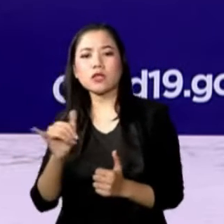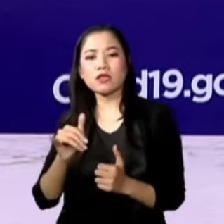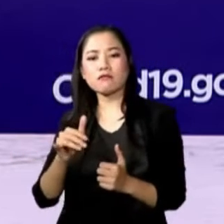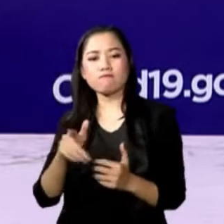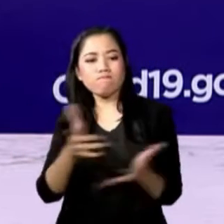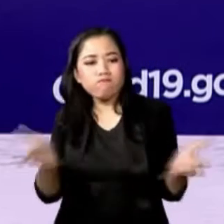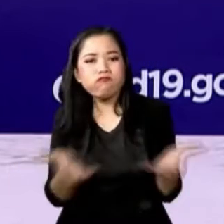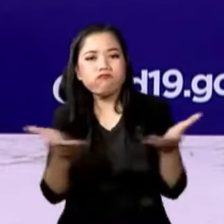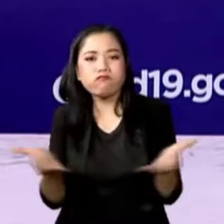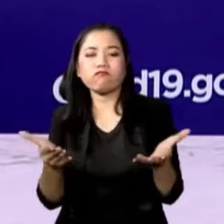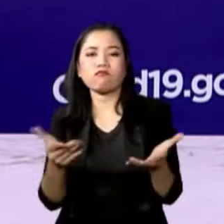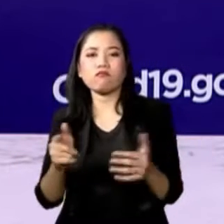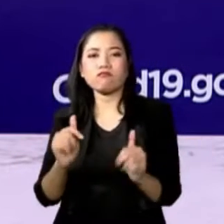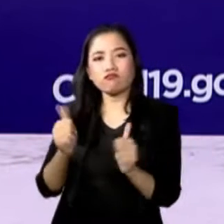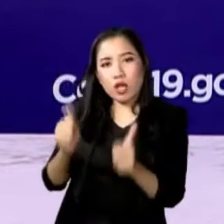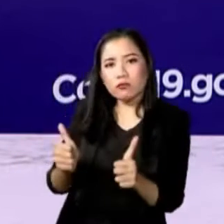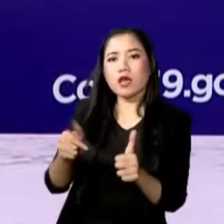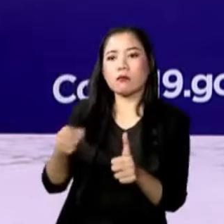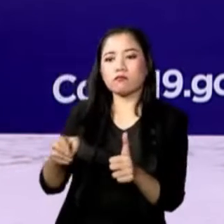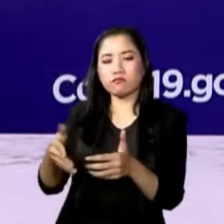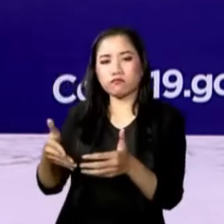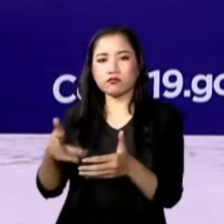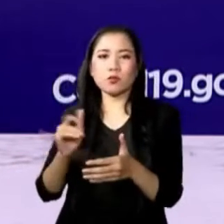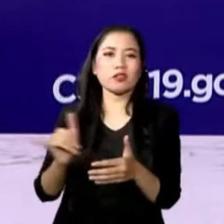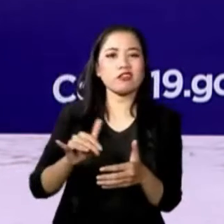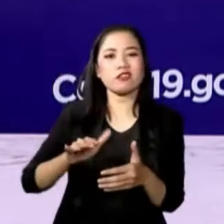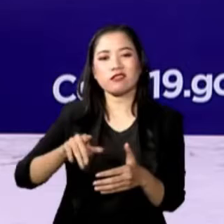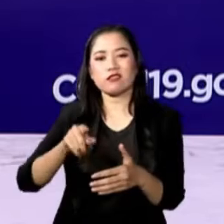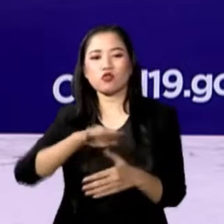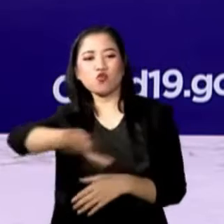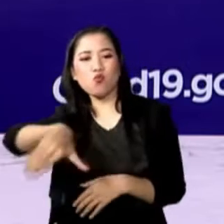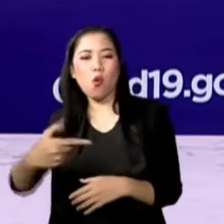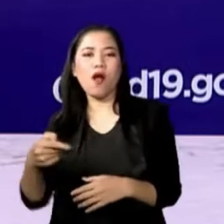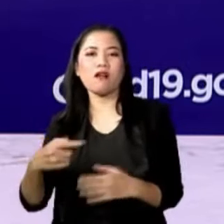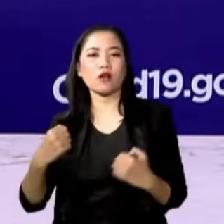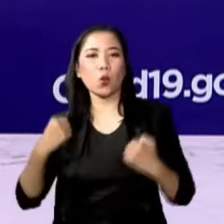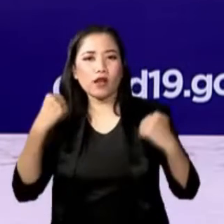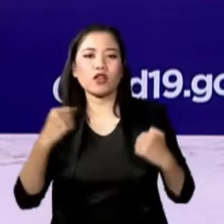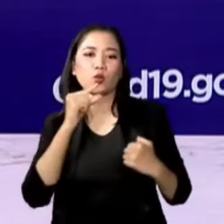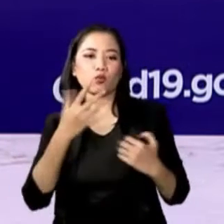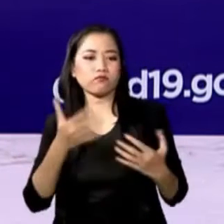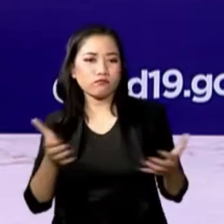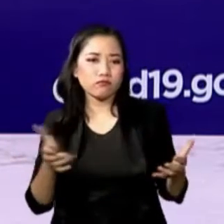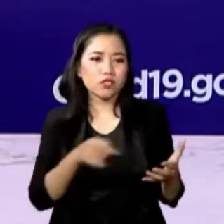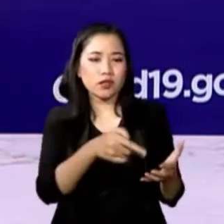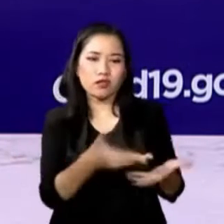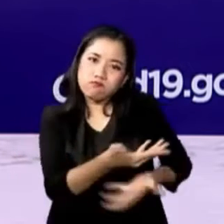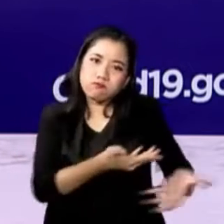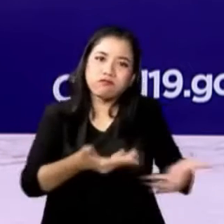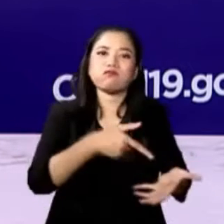kewaspadaan dan mengaktifkan serta memobilisasi segala kekuatan dalam rangka penanggulangan